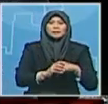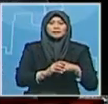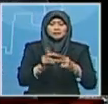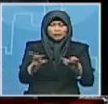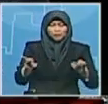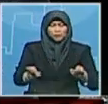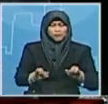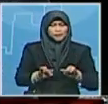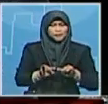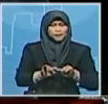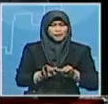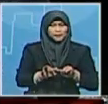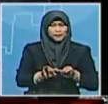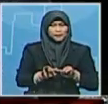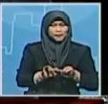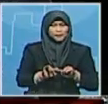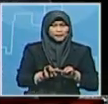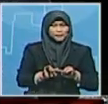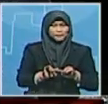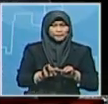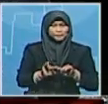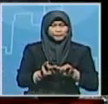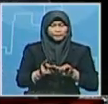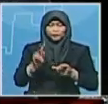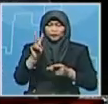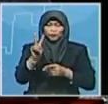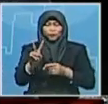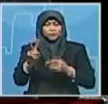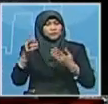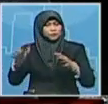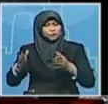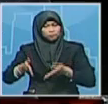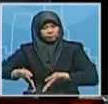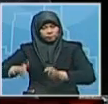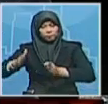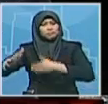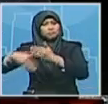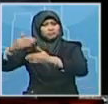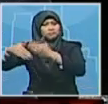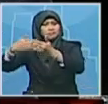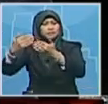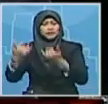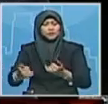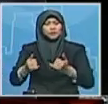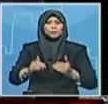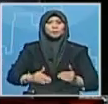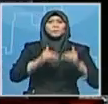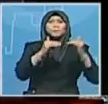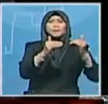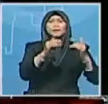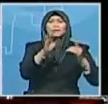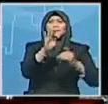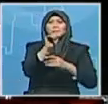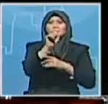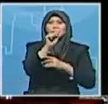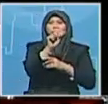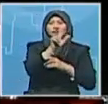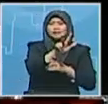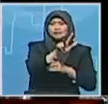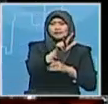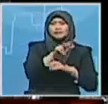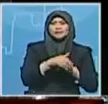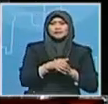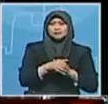kawasan Ketereh. Yang dua sudah pun berjalan, yang ini yang pakej yang ketiga. Dan